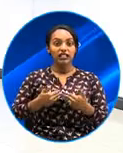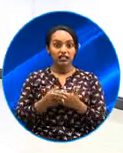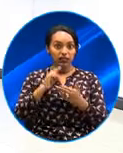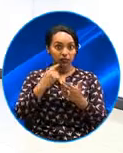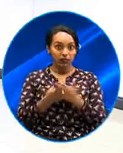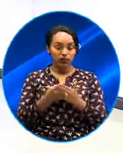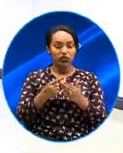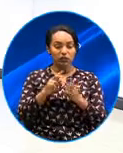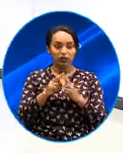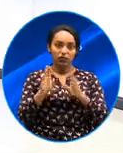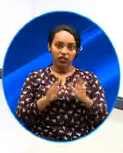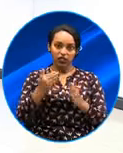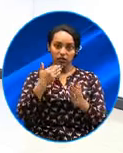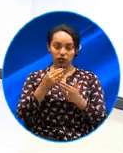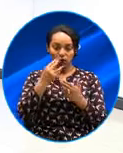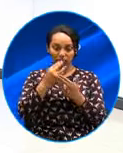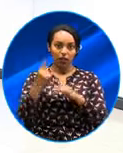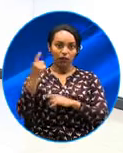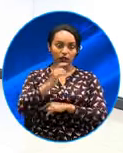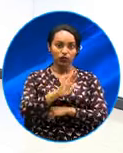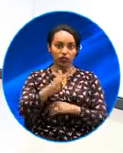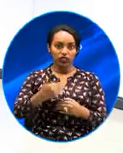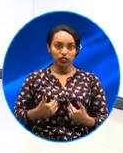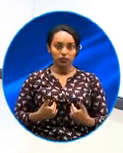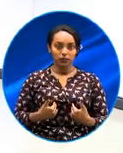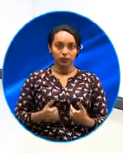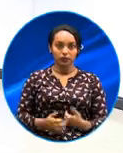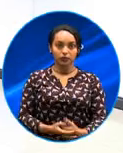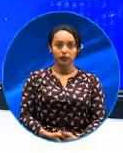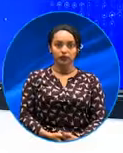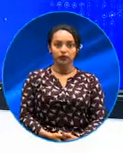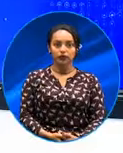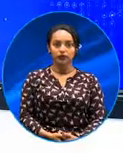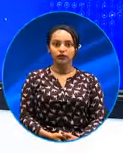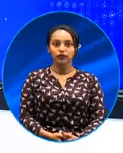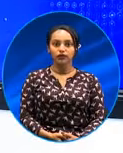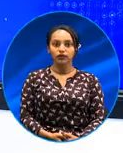ላደረስከን መረጃ እጅግ አድርጌ አመሰግናለሁ። መልካም ቀን ይሁንልህ።